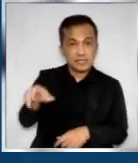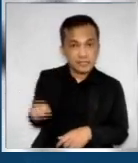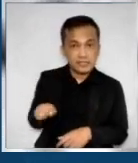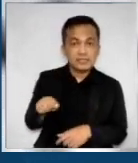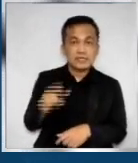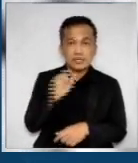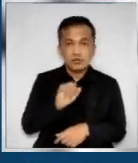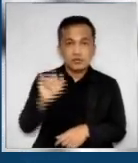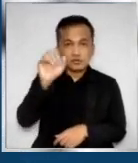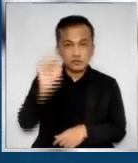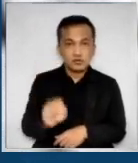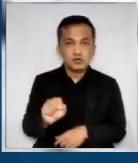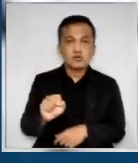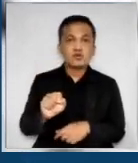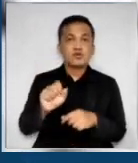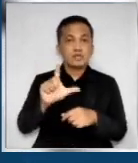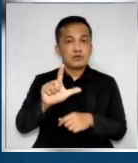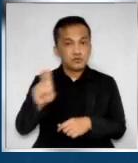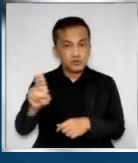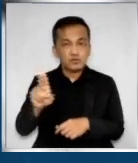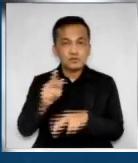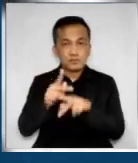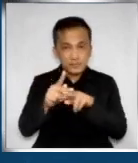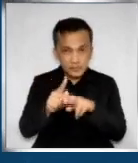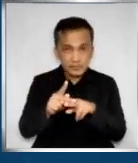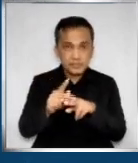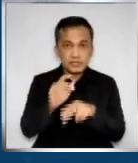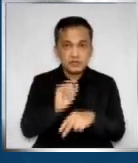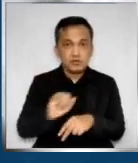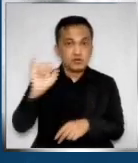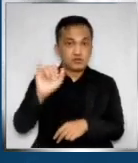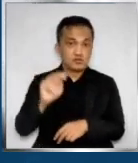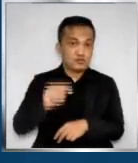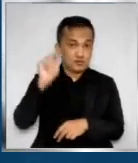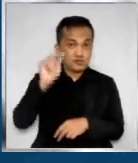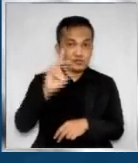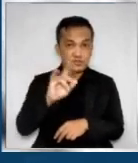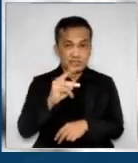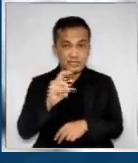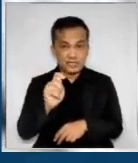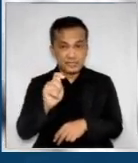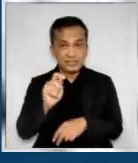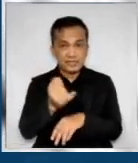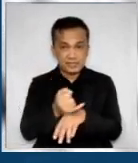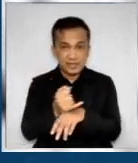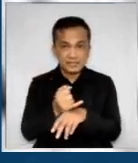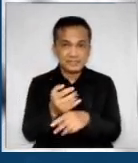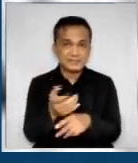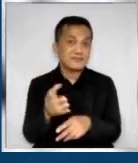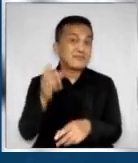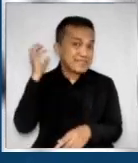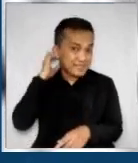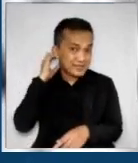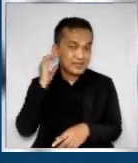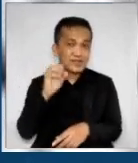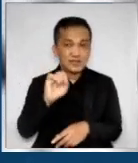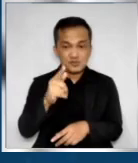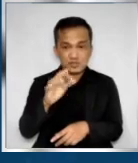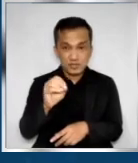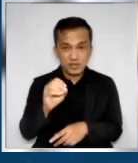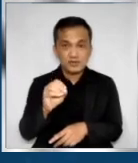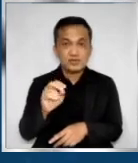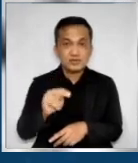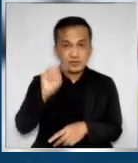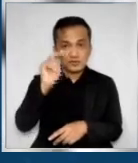Union, Pangasinan, Ilocos Norte, dyan sa Medinagat Island, sa Mindanao na po yan, Surigao del Norte, kabilang ang Siargao,